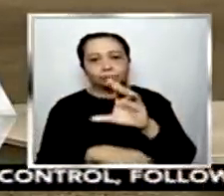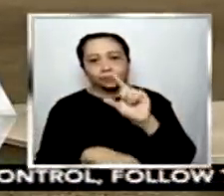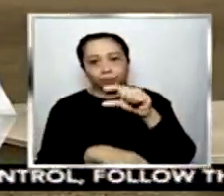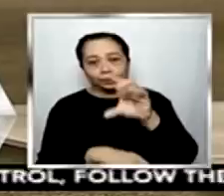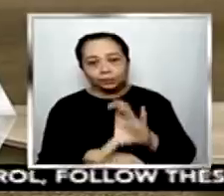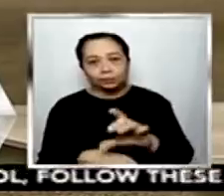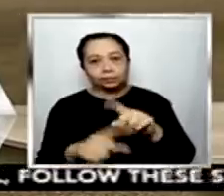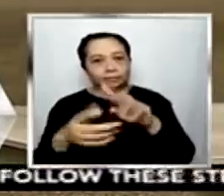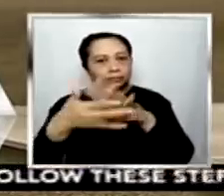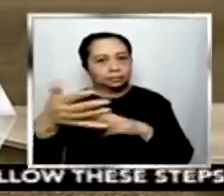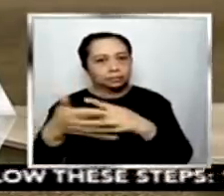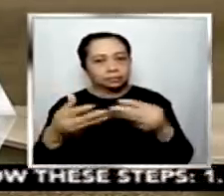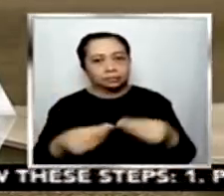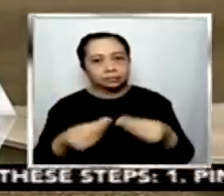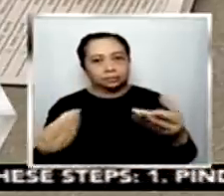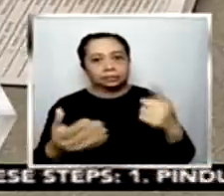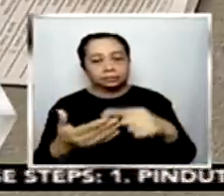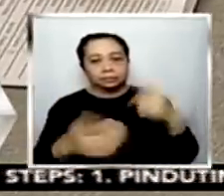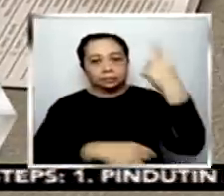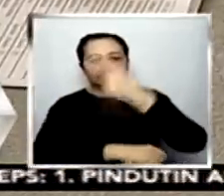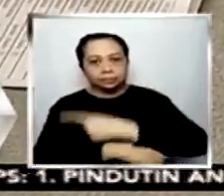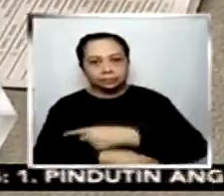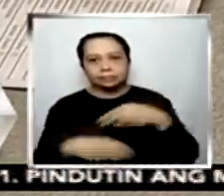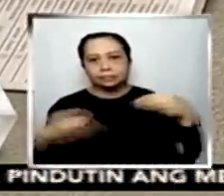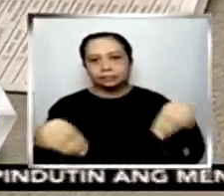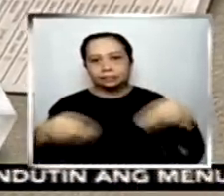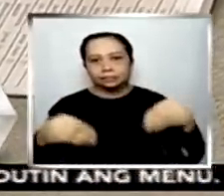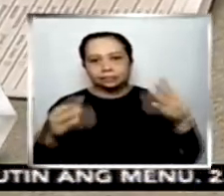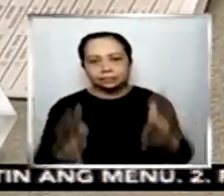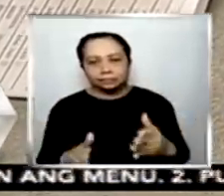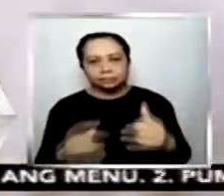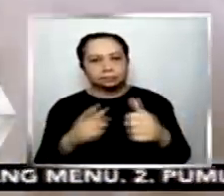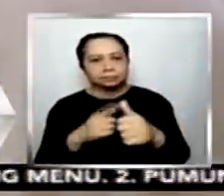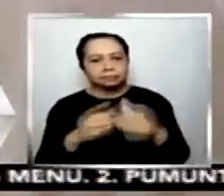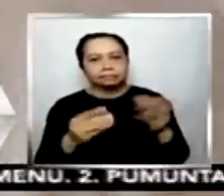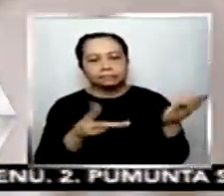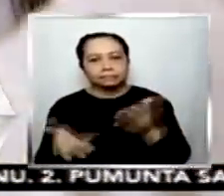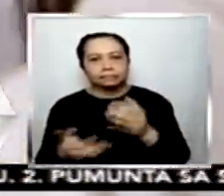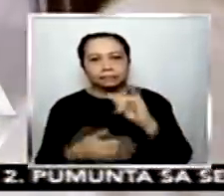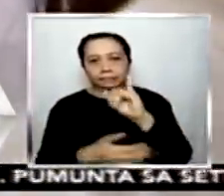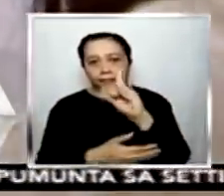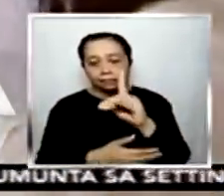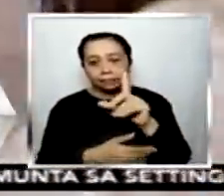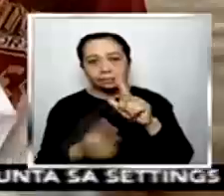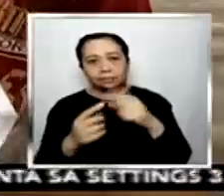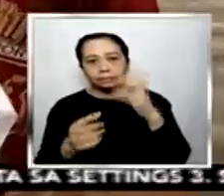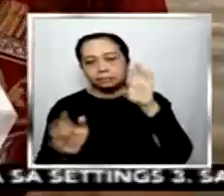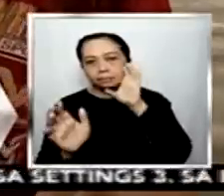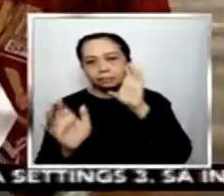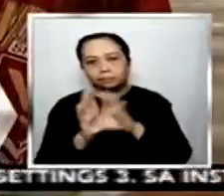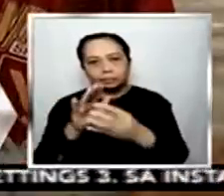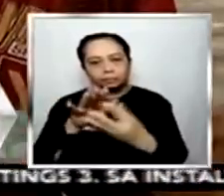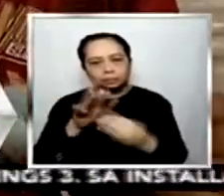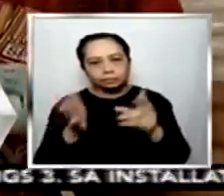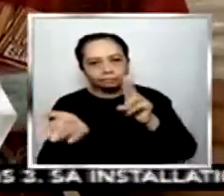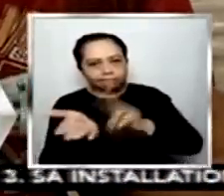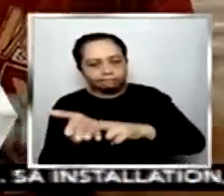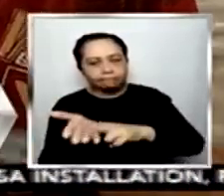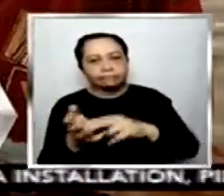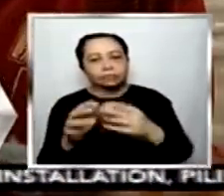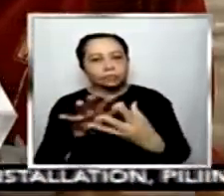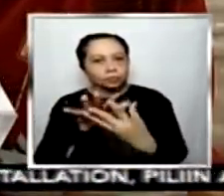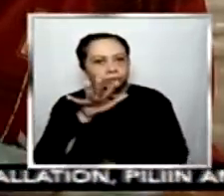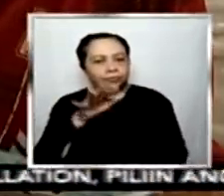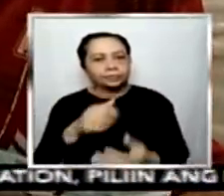na bibigyan ngayong araw, mga vendors. Kailangan lang magdala ng valid ID at photocopy nito na may pirma. Masaraming salamat